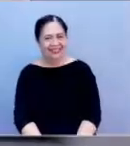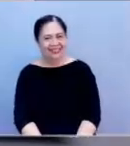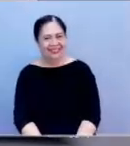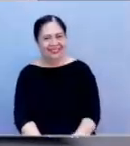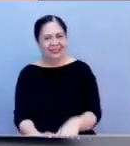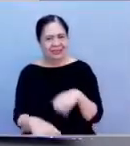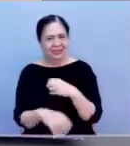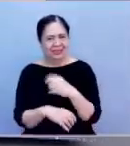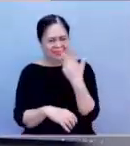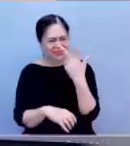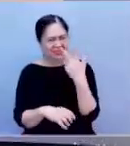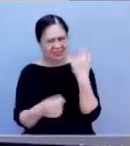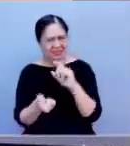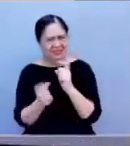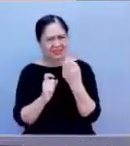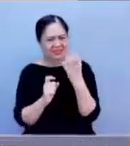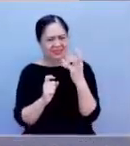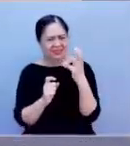Okay.